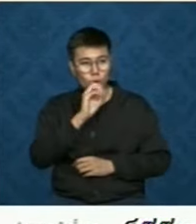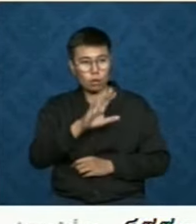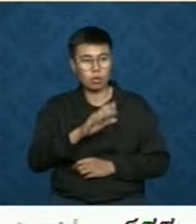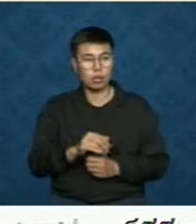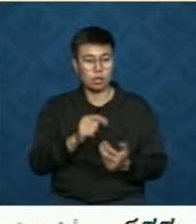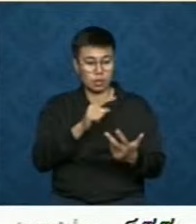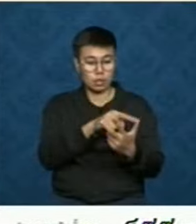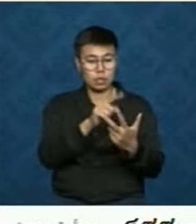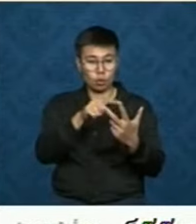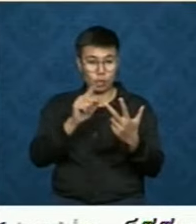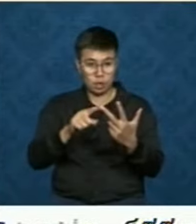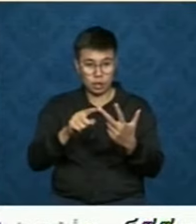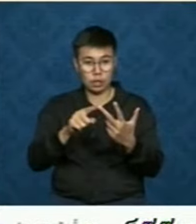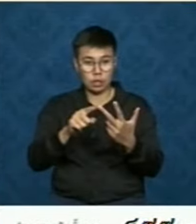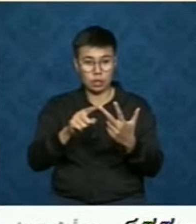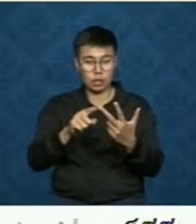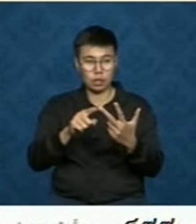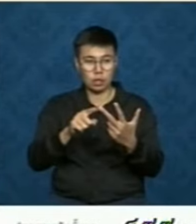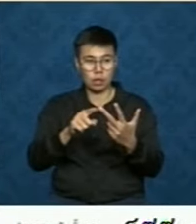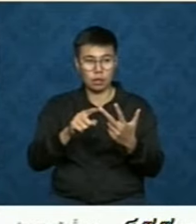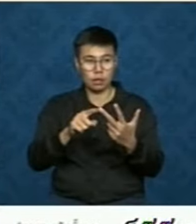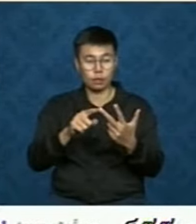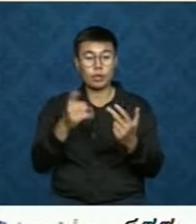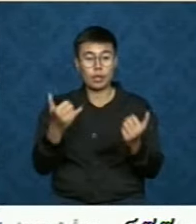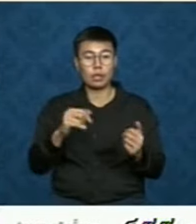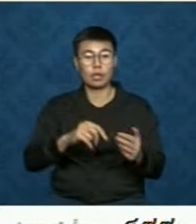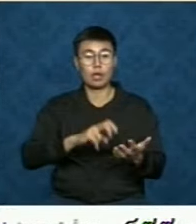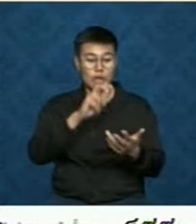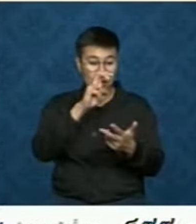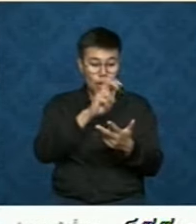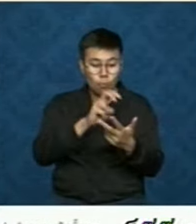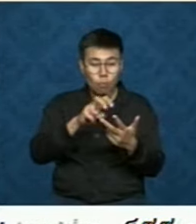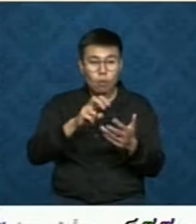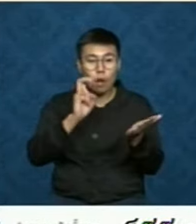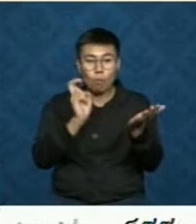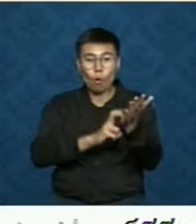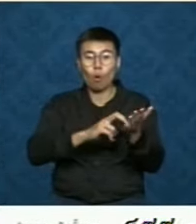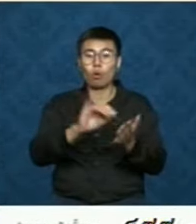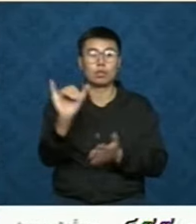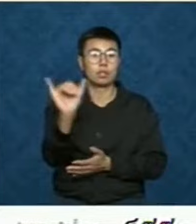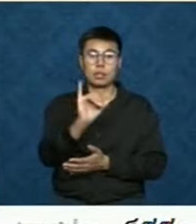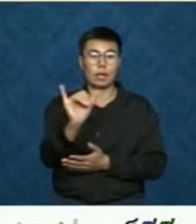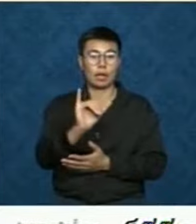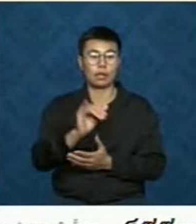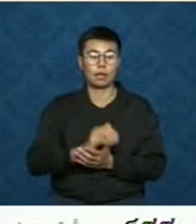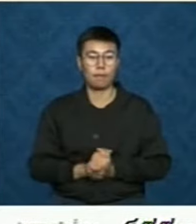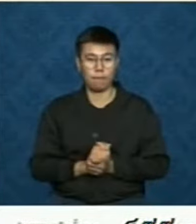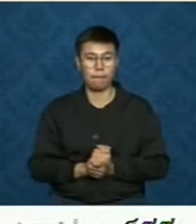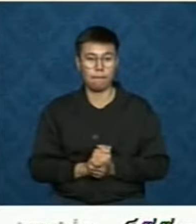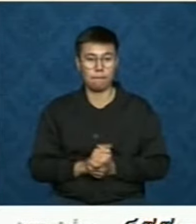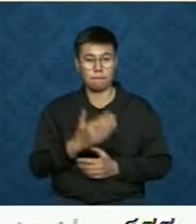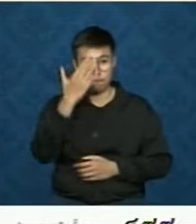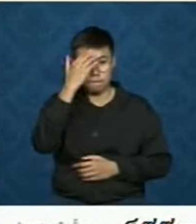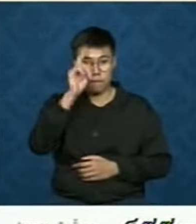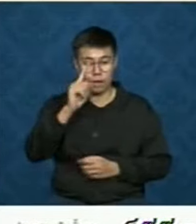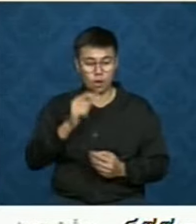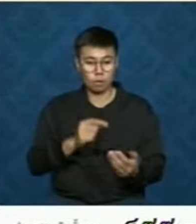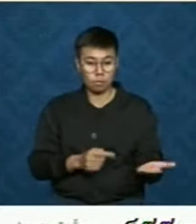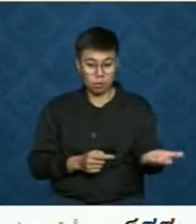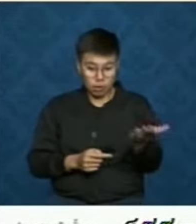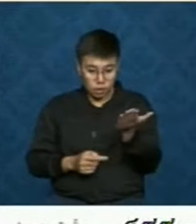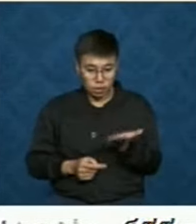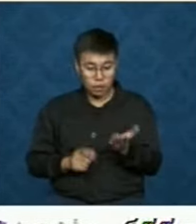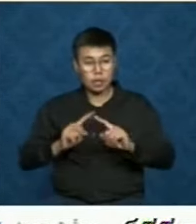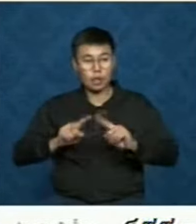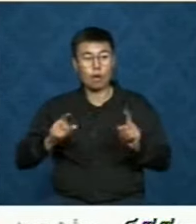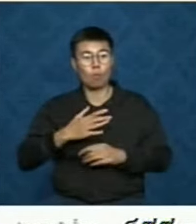3ฉบับนี้นี่เอ่อรัฐบาลยังไม่ได้เซ็นมานะครับก็เนื่องจากว่าเขาเพิ่งได้รับแต่ผม